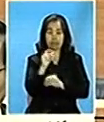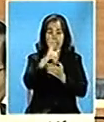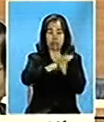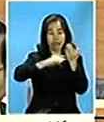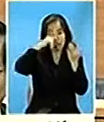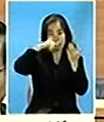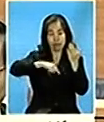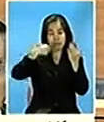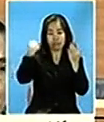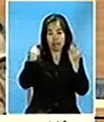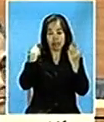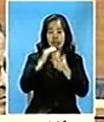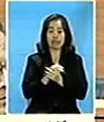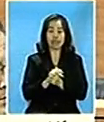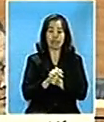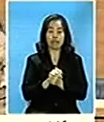ราเนี่ย